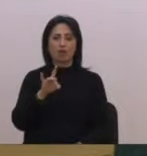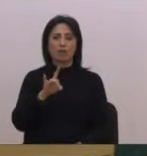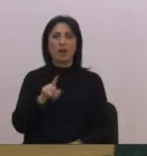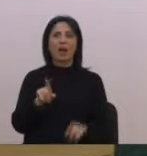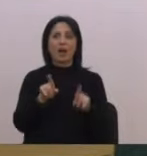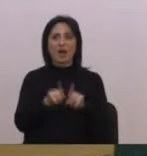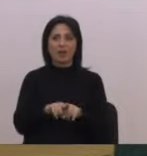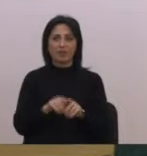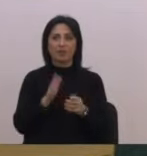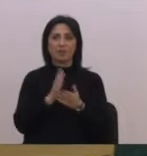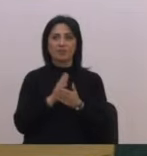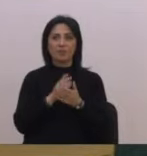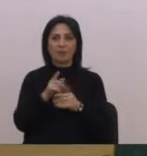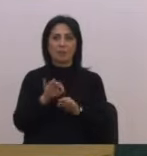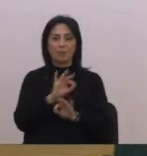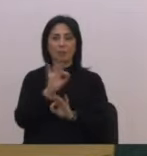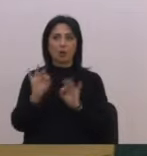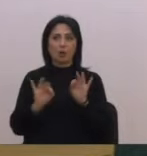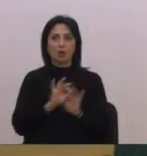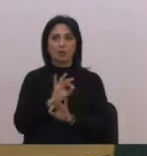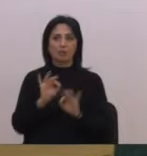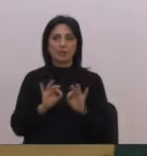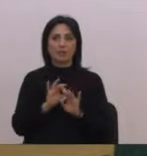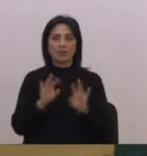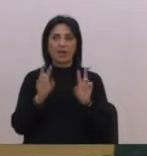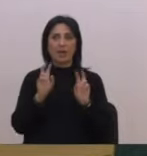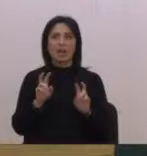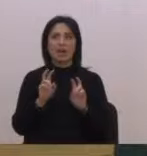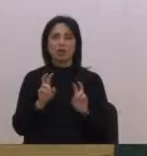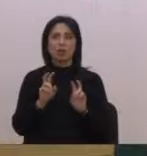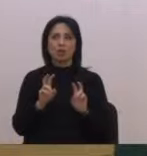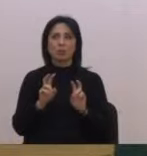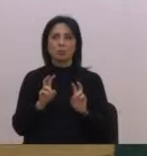აგრეთვე არის ამ პროექტის ეგრეთ წოდებული